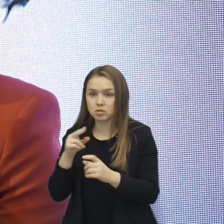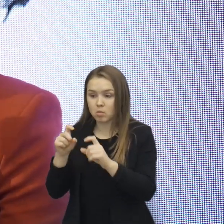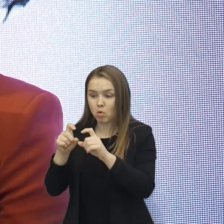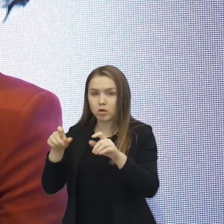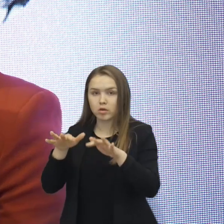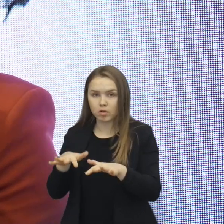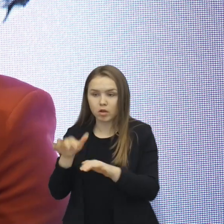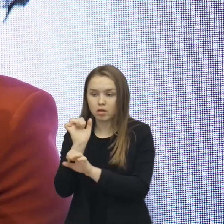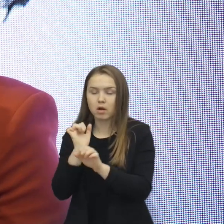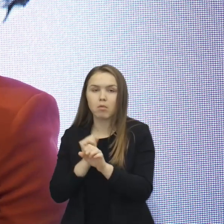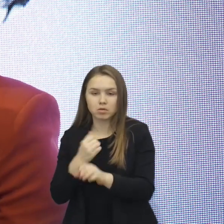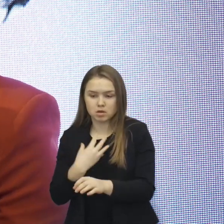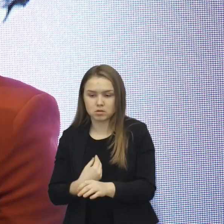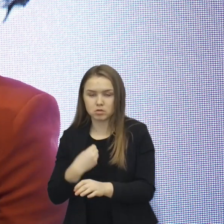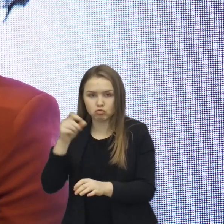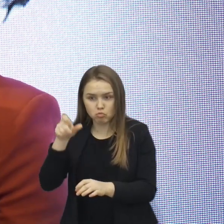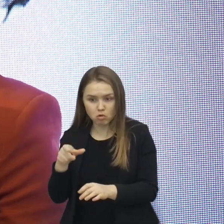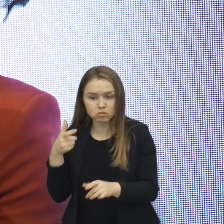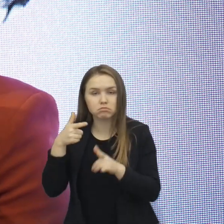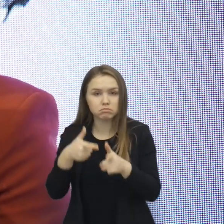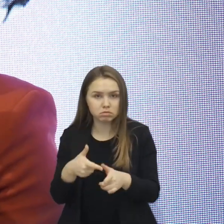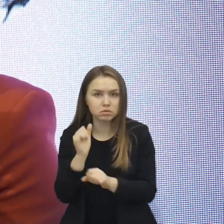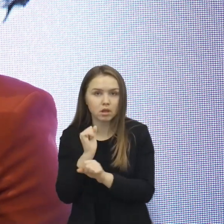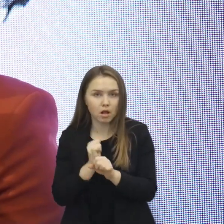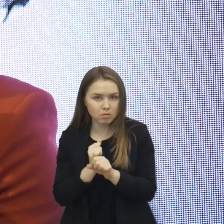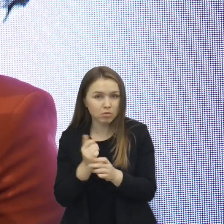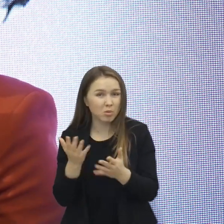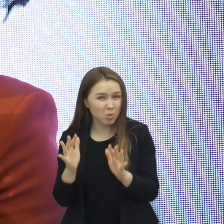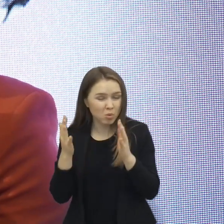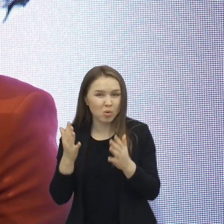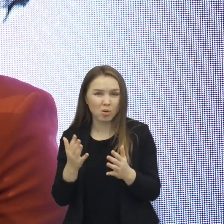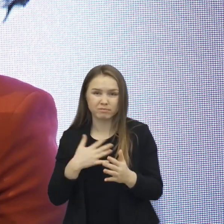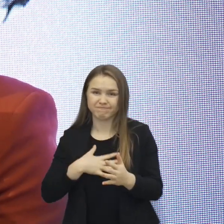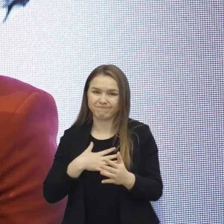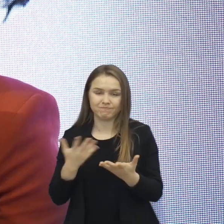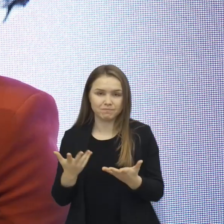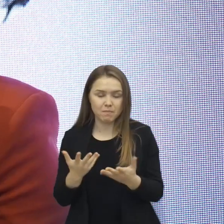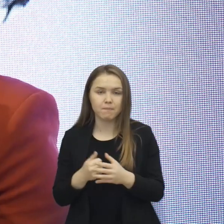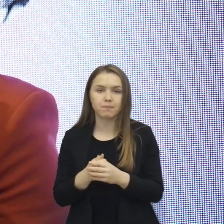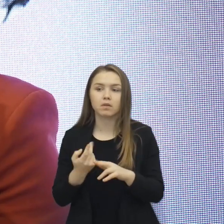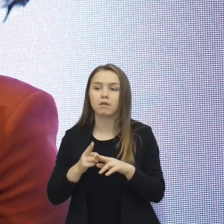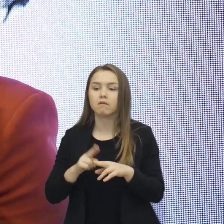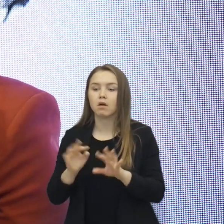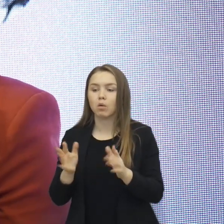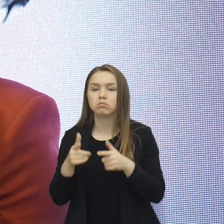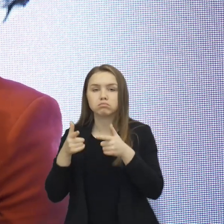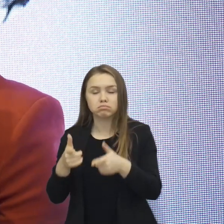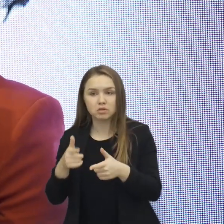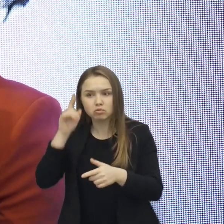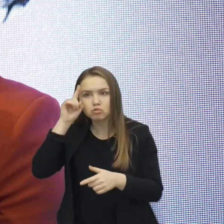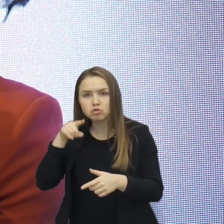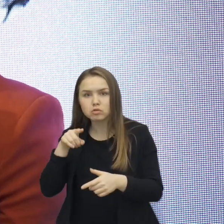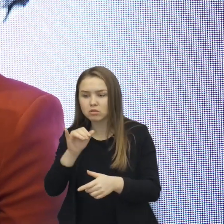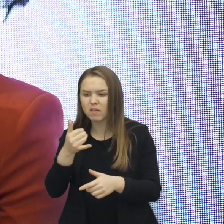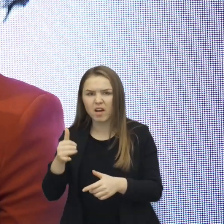yra didelis skaičius, tai susidurti kažkam dirbant mokykloje su nuolat tokiu vertinimu ir žinoti apie